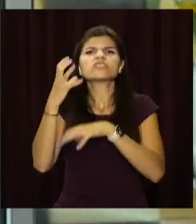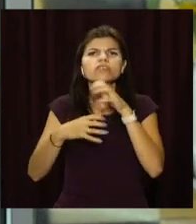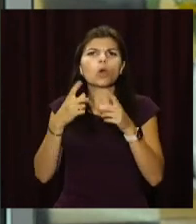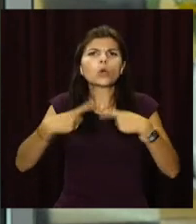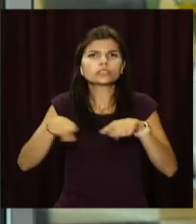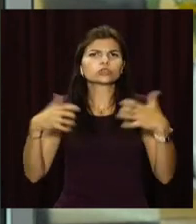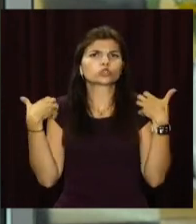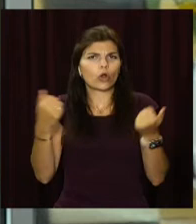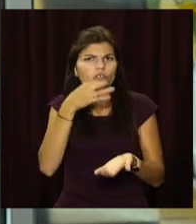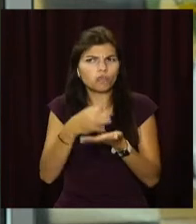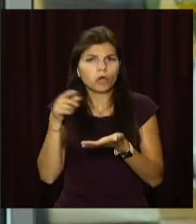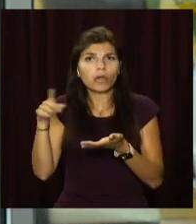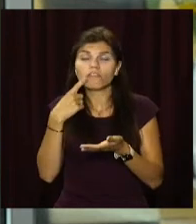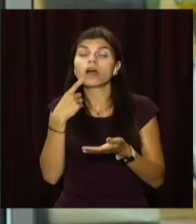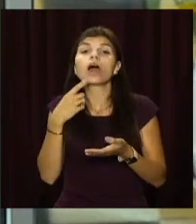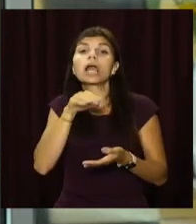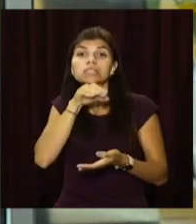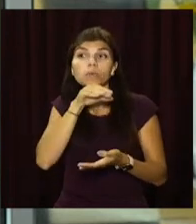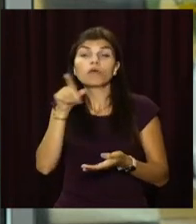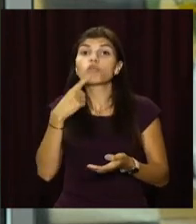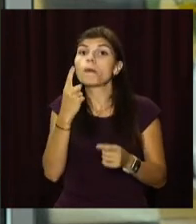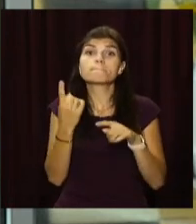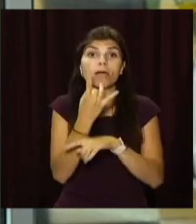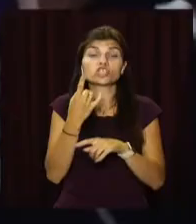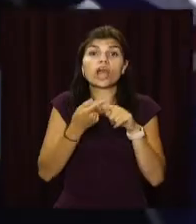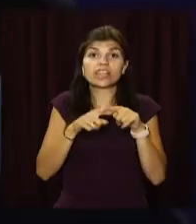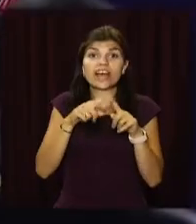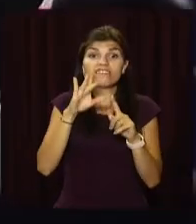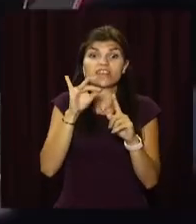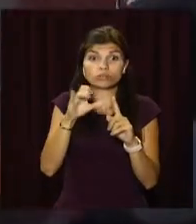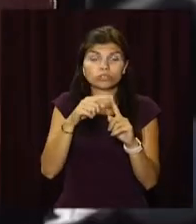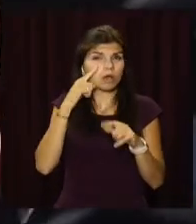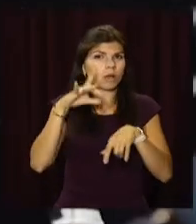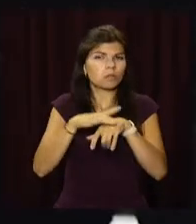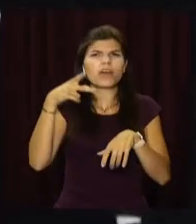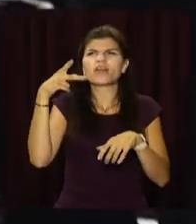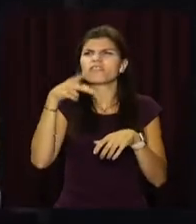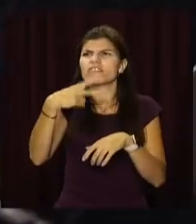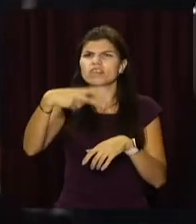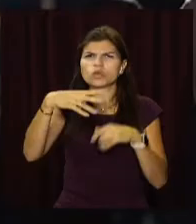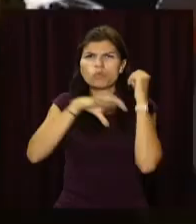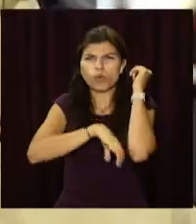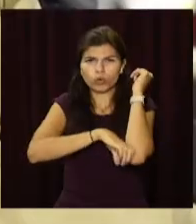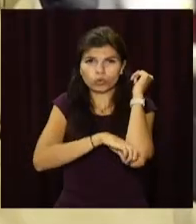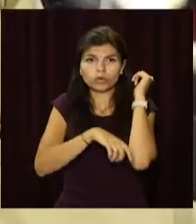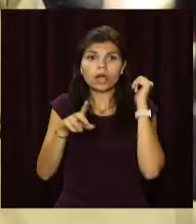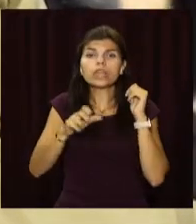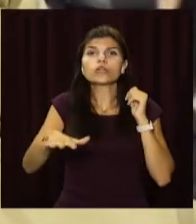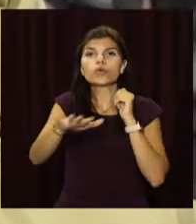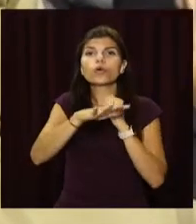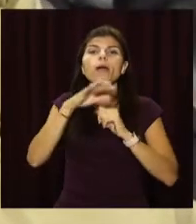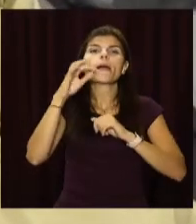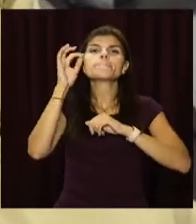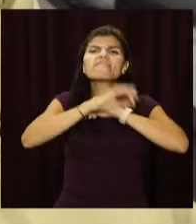організації охорони здоров'я. За словами експертки, вперше збудник цього вірусу виявили наприкінці 2020 року на території